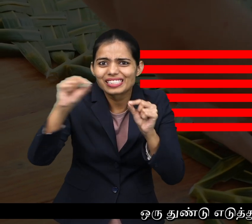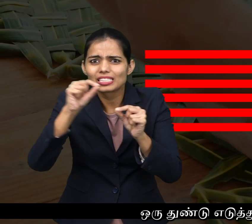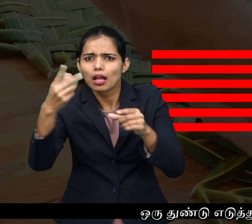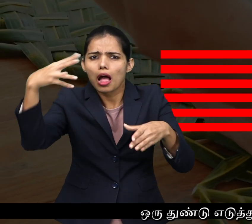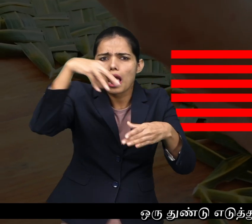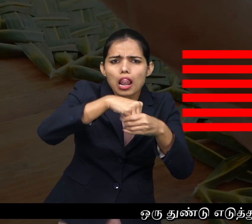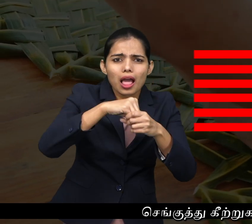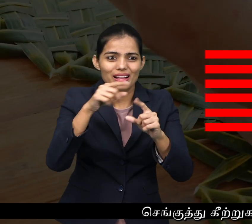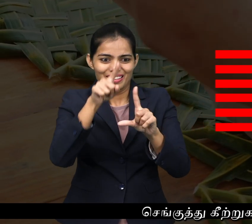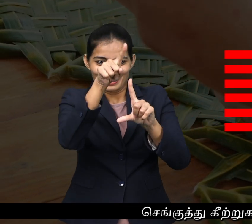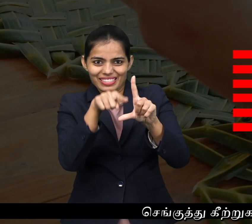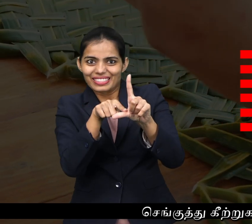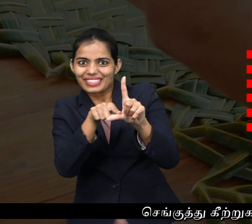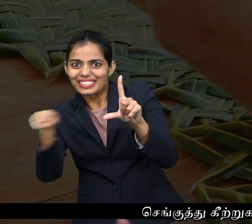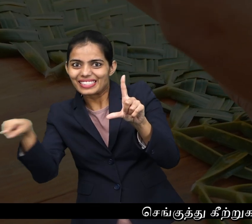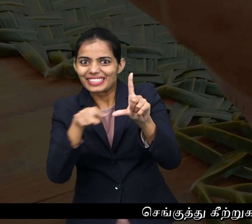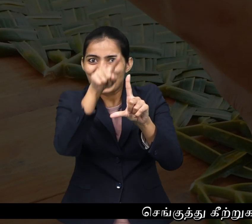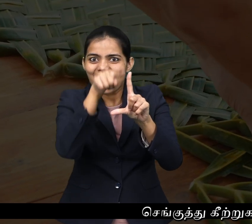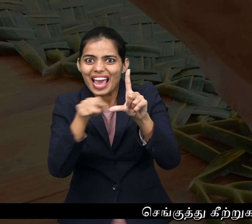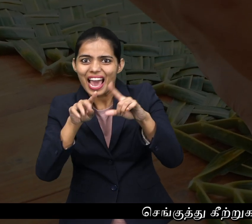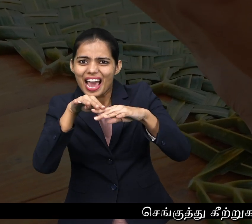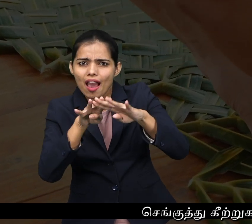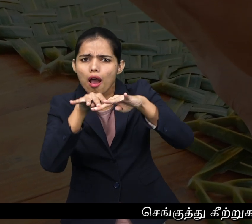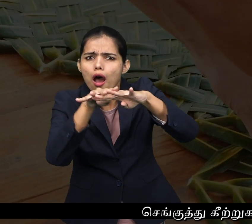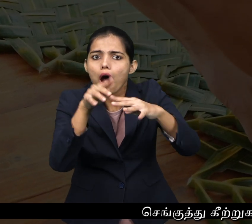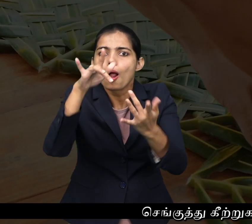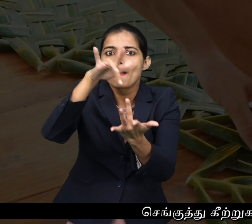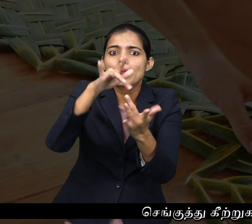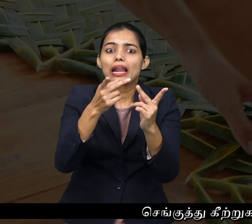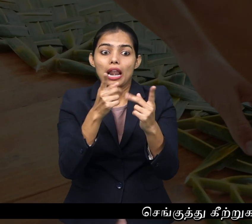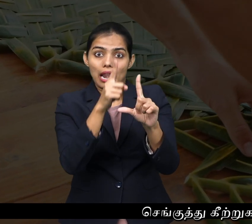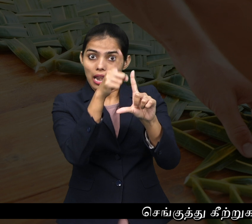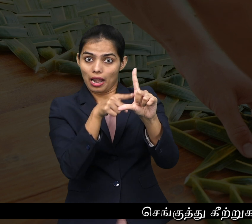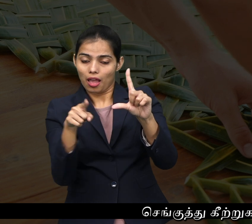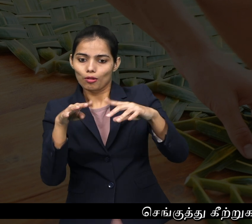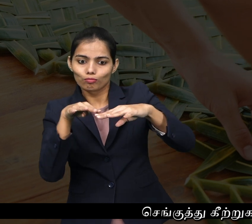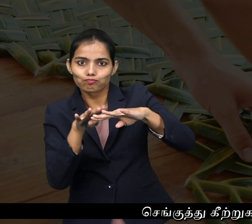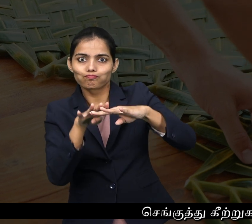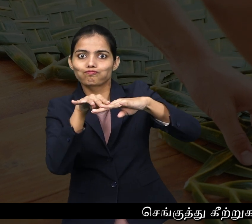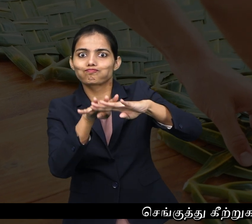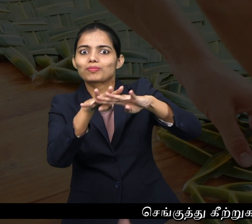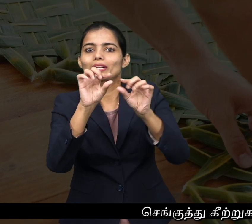சொருகவும். செங்குத்து கீற்றுகளுக்கு இடையில் மாற்றவும்.